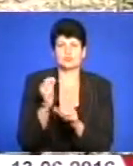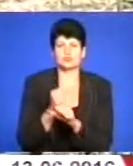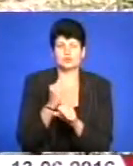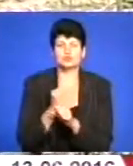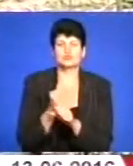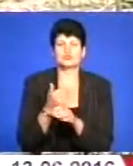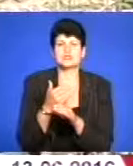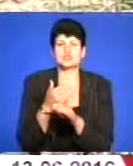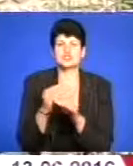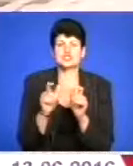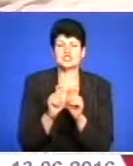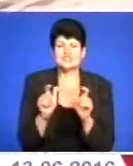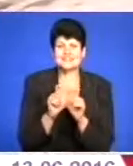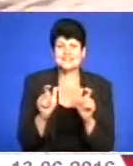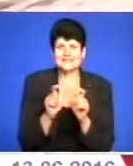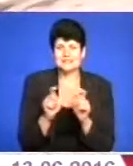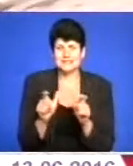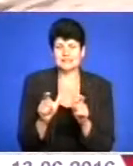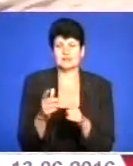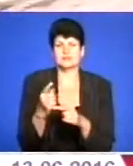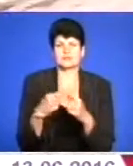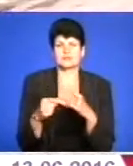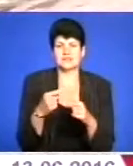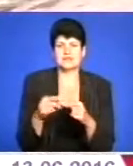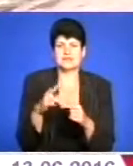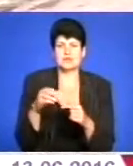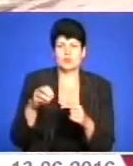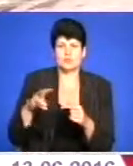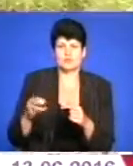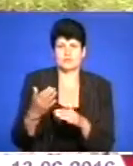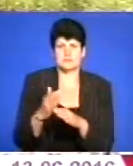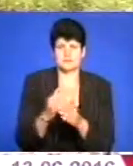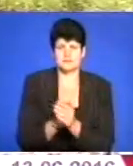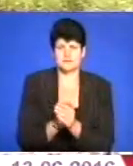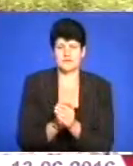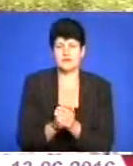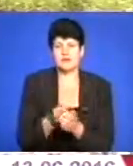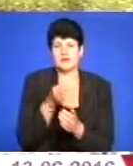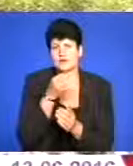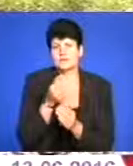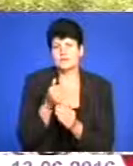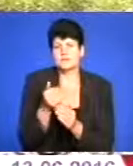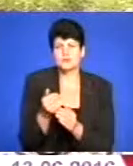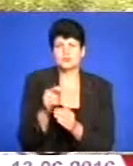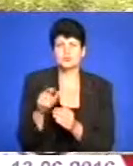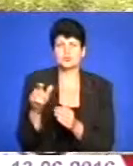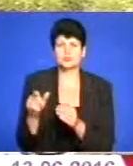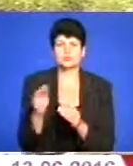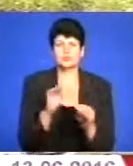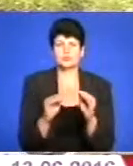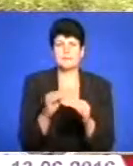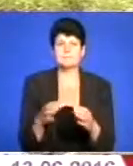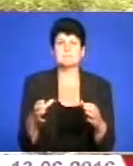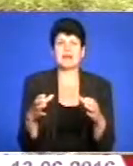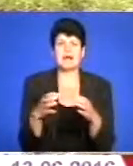будемо потребувати. Теребовлянська військова частина розрахована приблизно на 800 військовослужбовців. До кінця цього року керівництво ставить